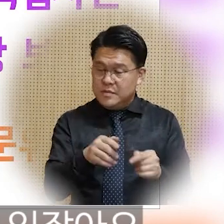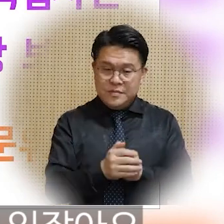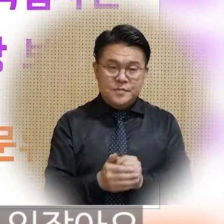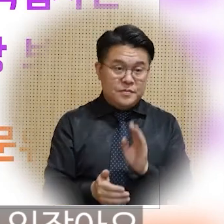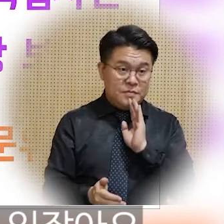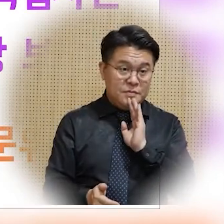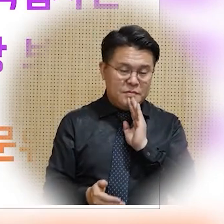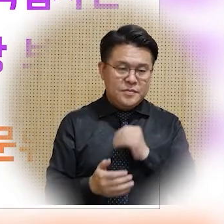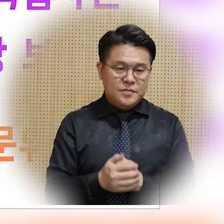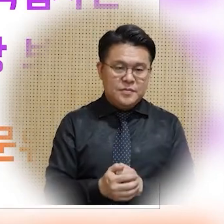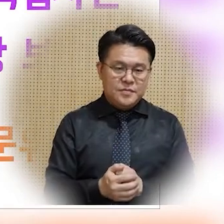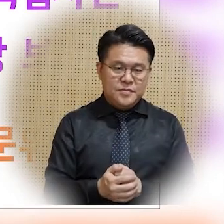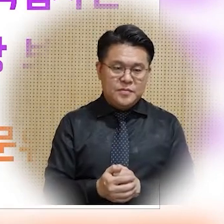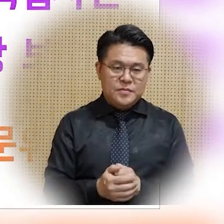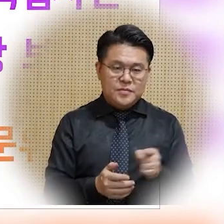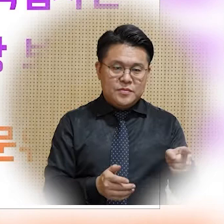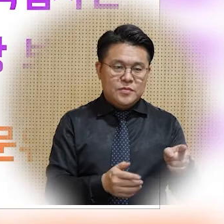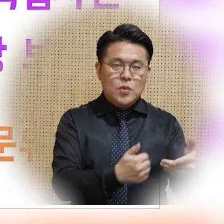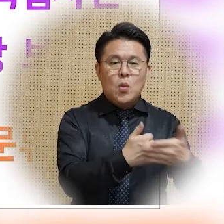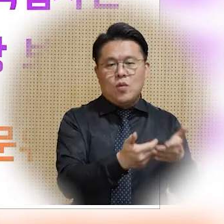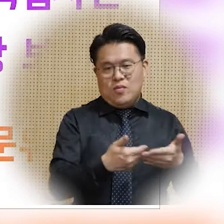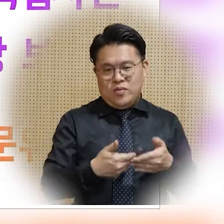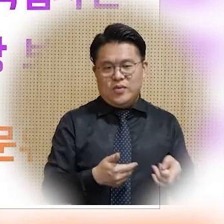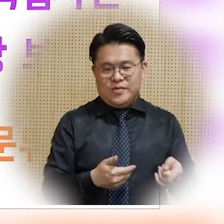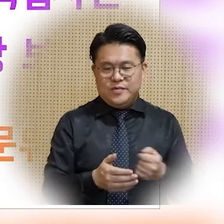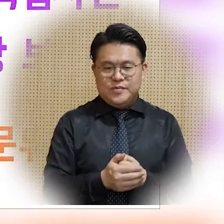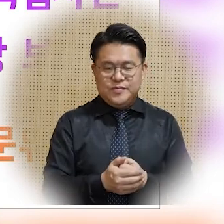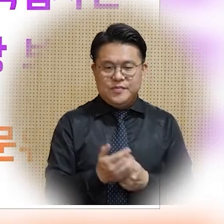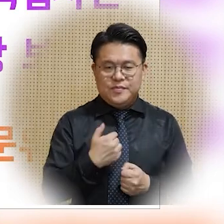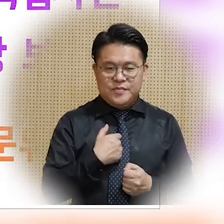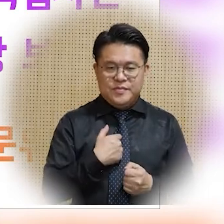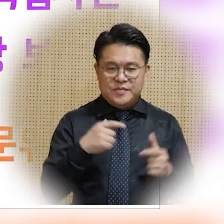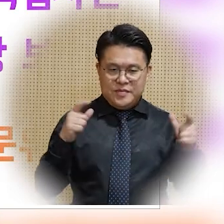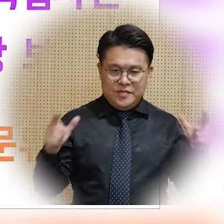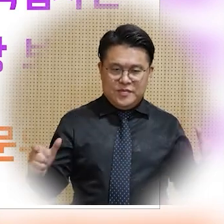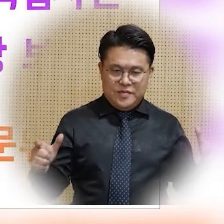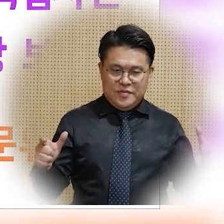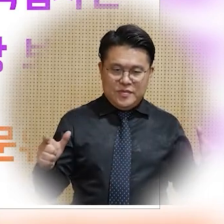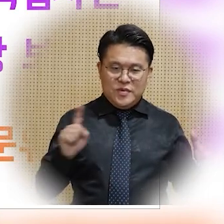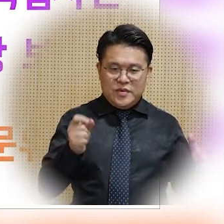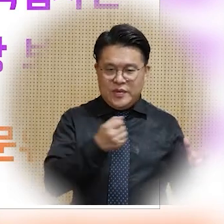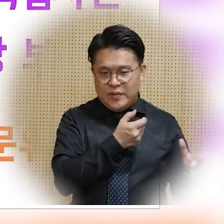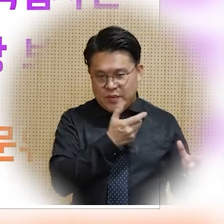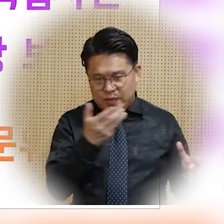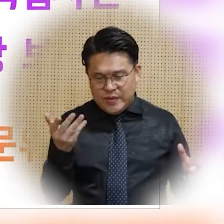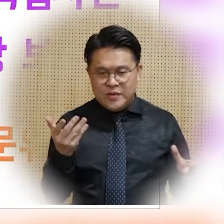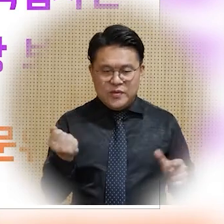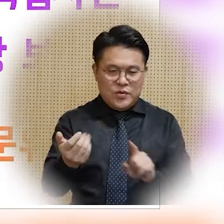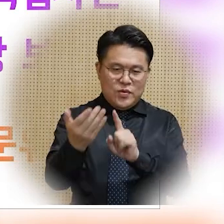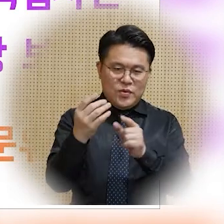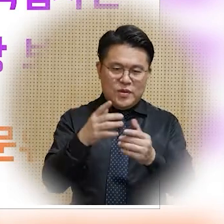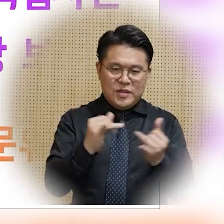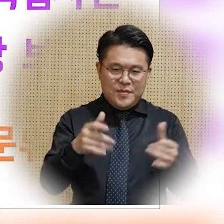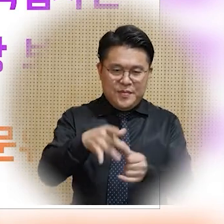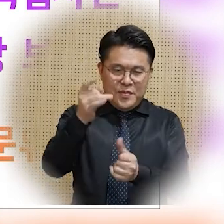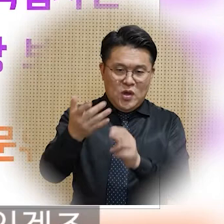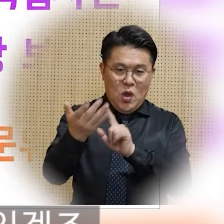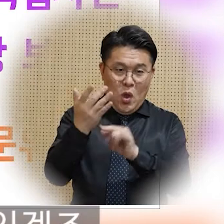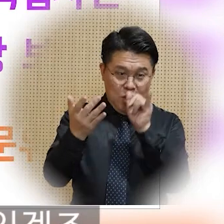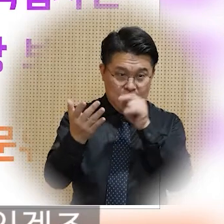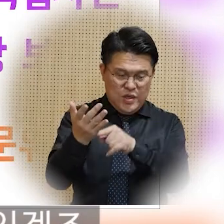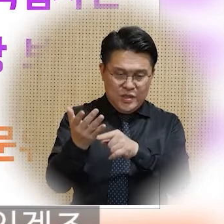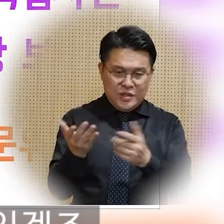부서들이 있잖아요. 네, 그런 과에서 이제 도움을 받아가지고 우리 지역에 뭐 트렌디하게 구인공고가